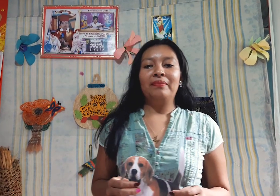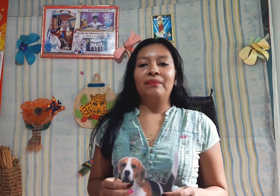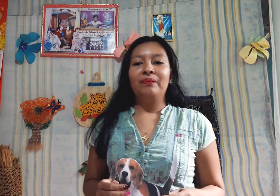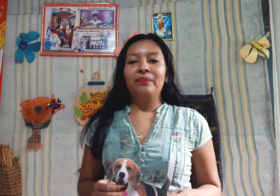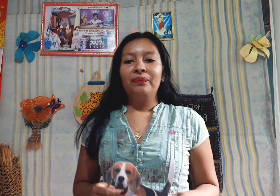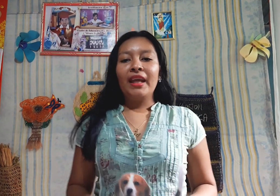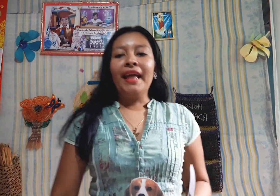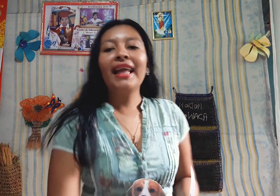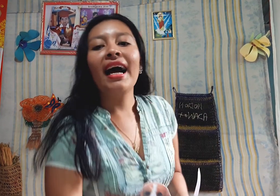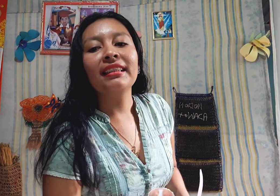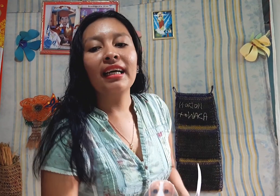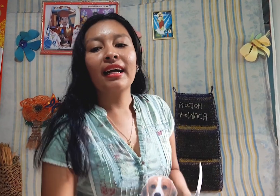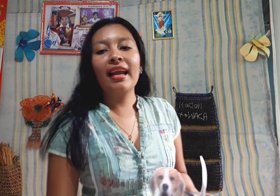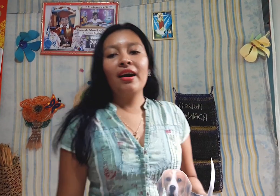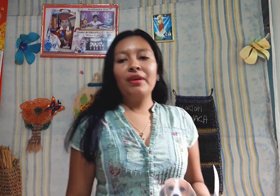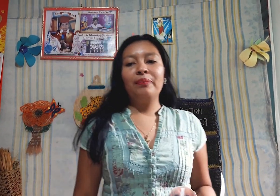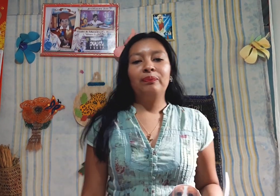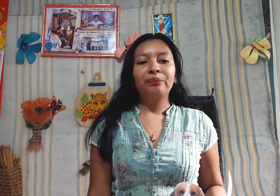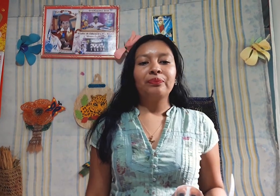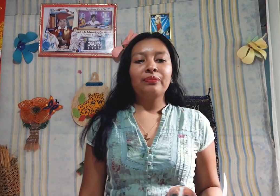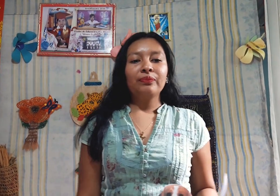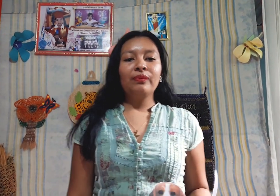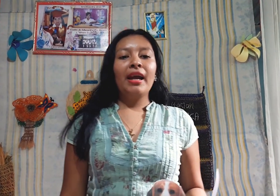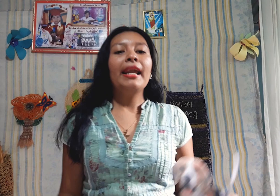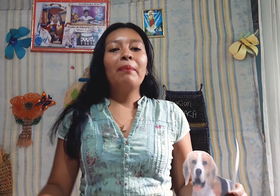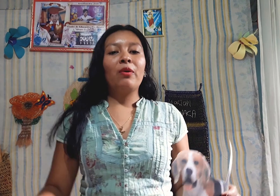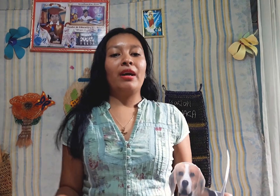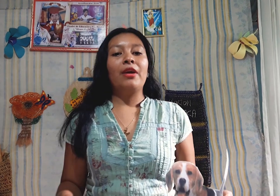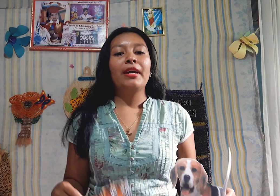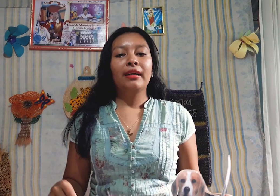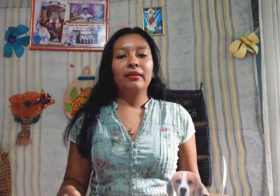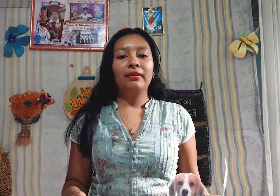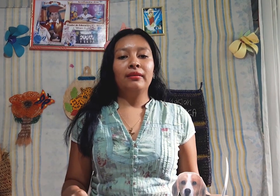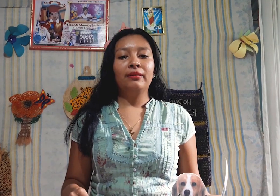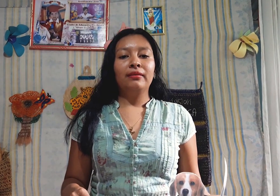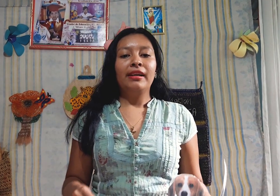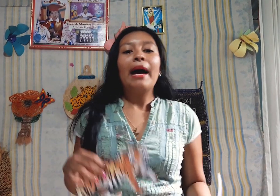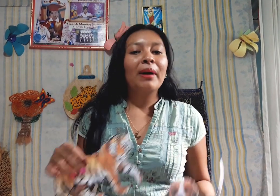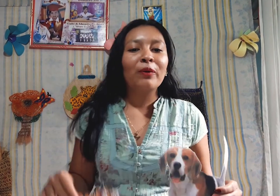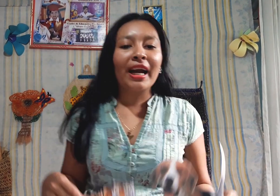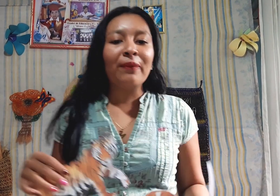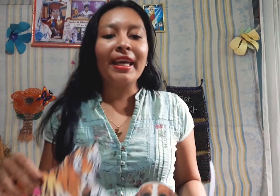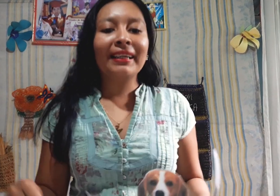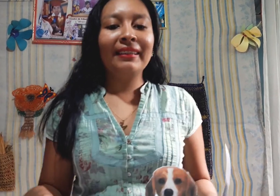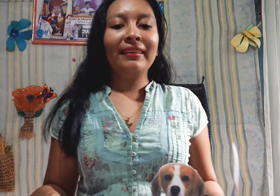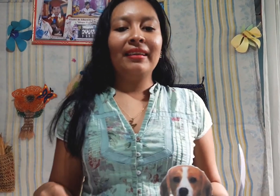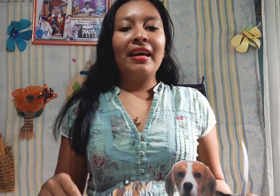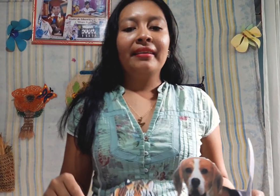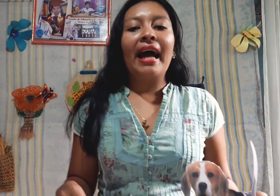kayinade. Taasyak kalahwi. Lapakui kaiwayak, lapakui